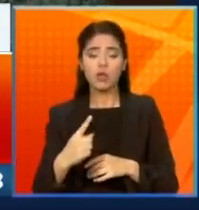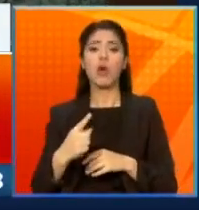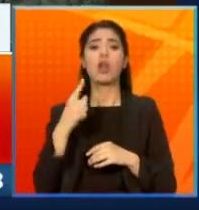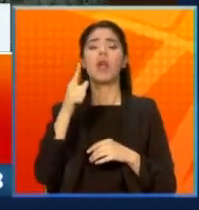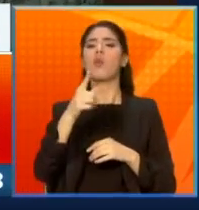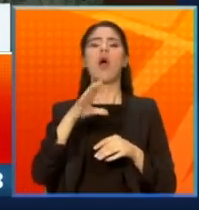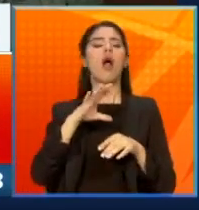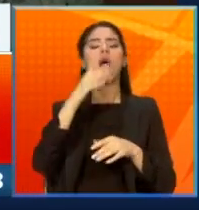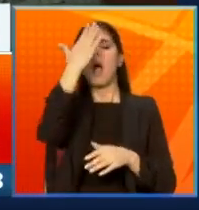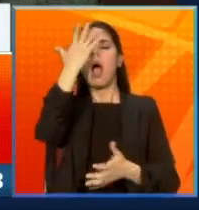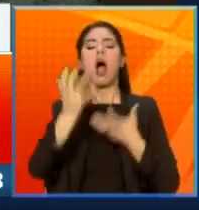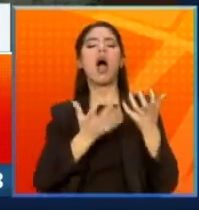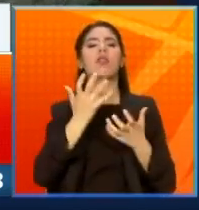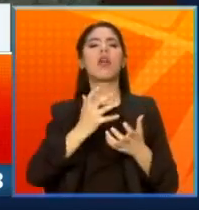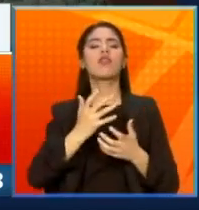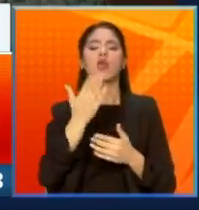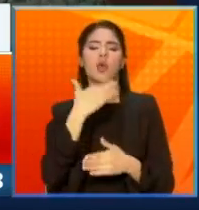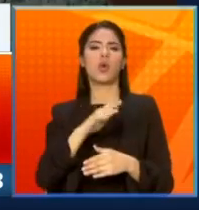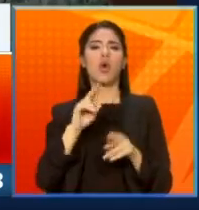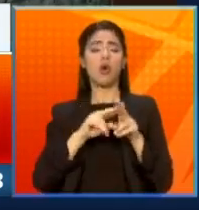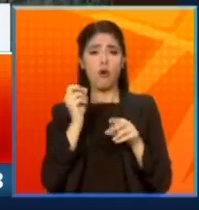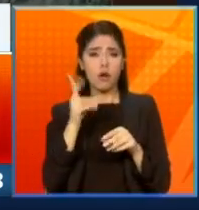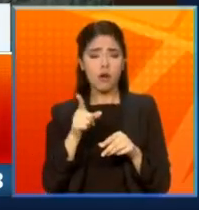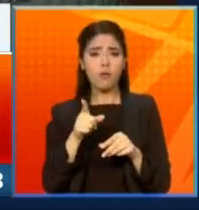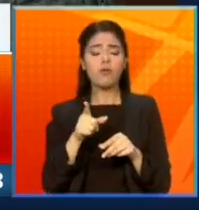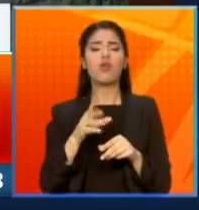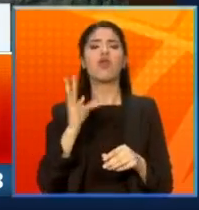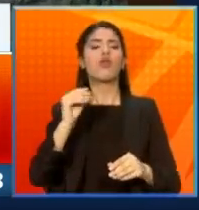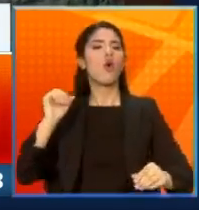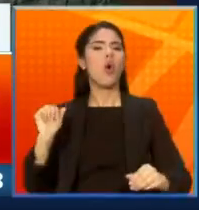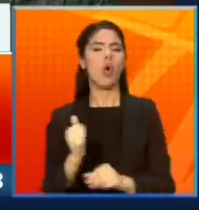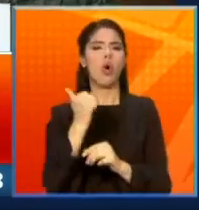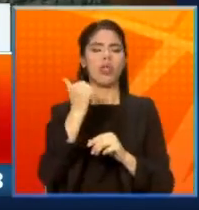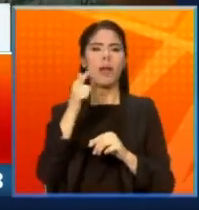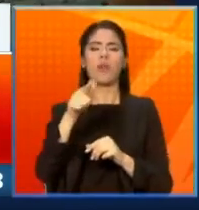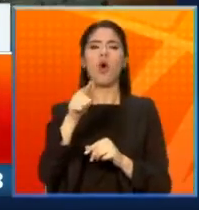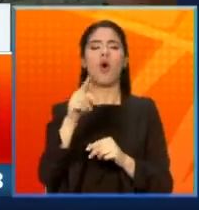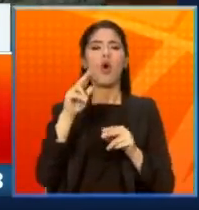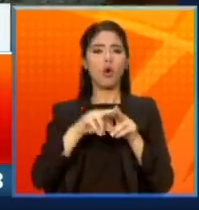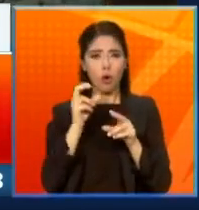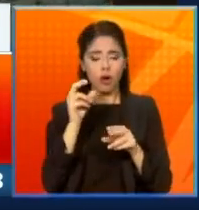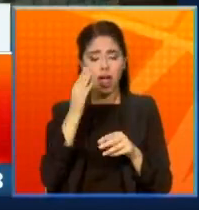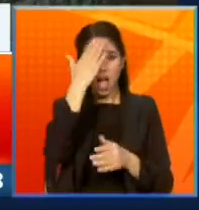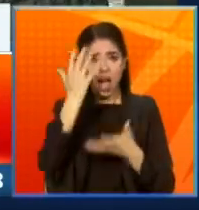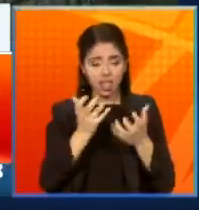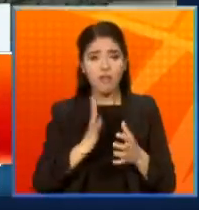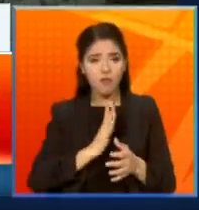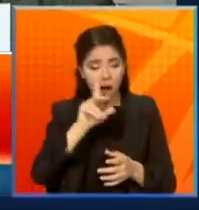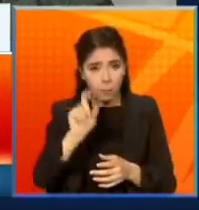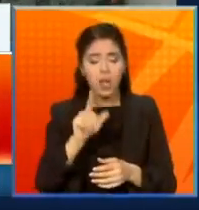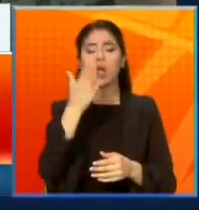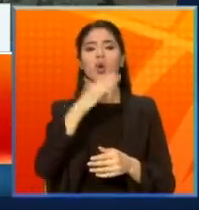ateş bulgusu yoktu. Ateş zaten koronavirüsü taşıyan kişilerdeki en önemli bulgulardan biriydi. O yüzden yapılan yerli kitle